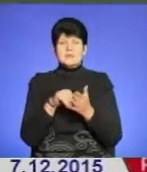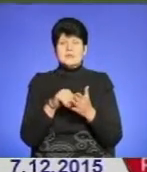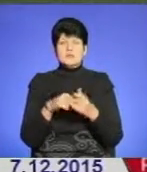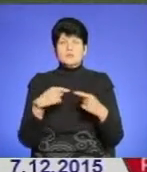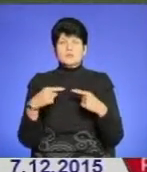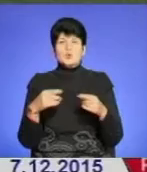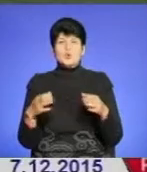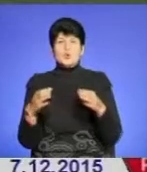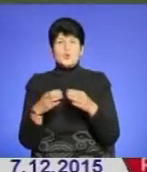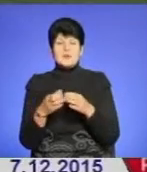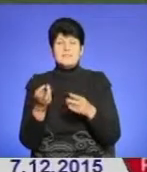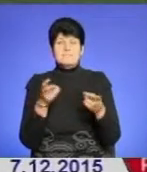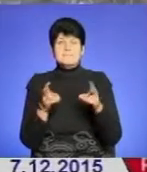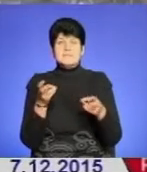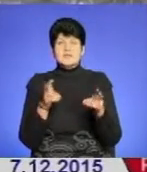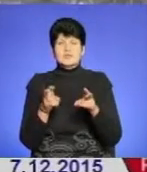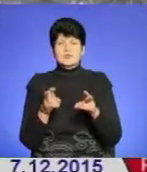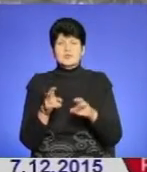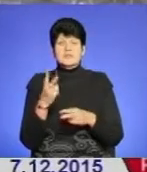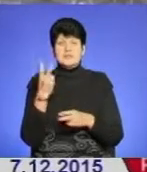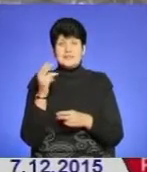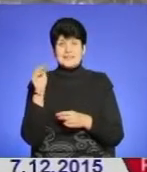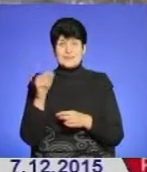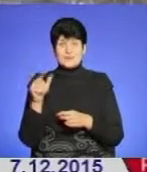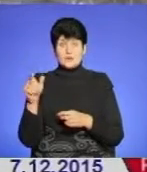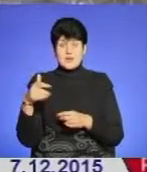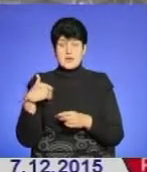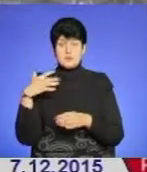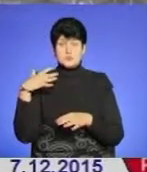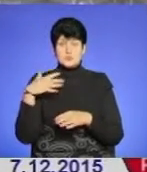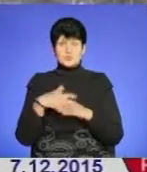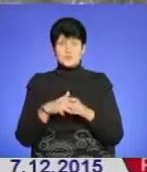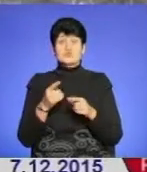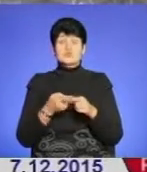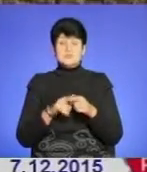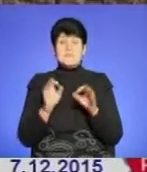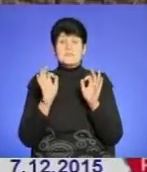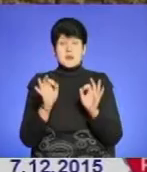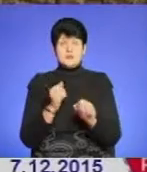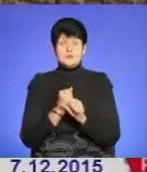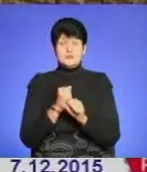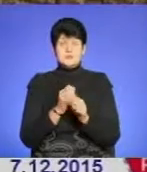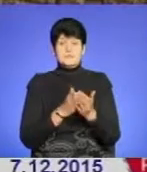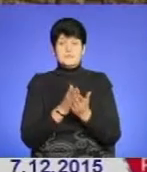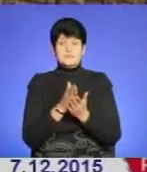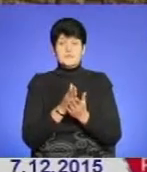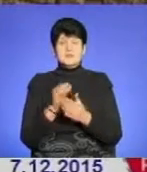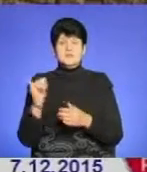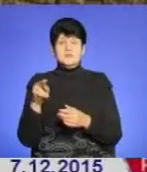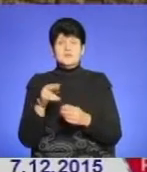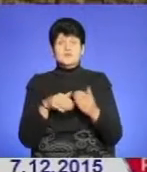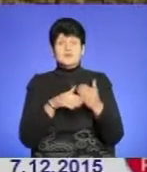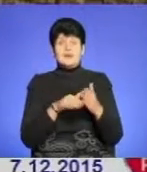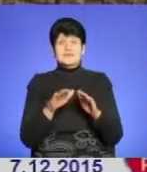команди прийшло більше 2000 людей, я зрозумів, що це ми правильно робимо. Іван Петрович допомагає